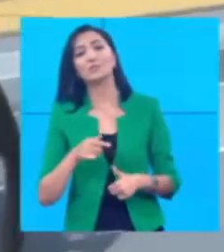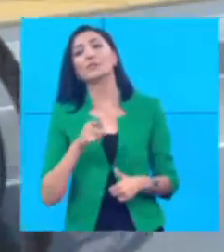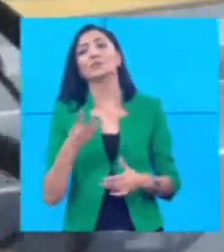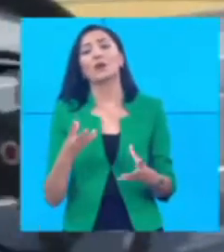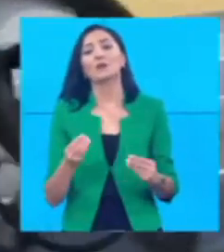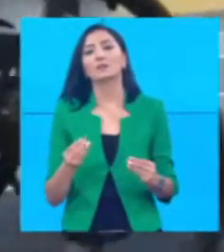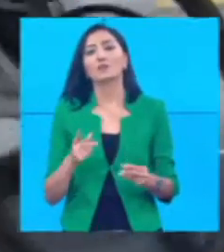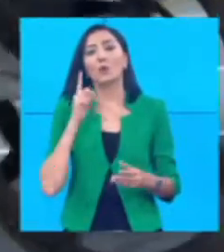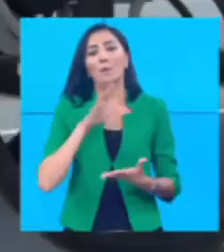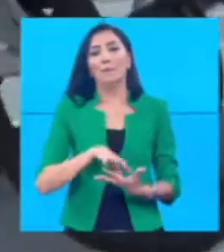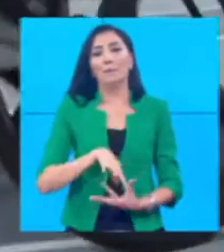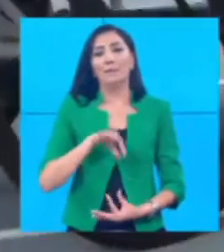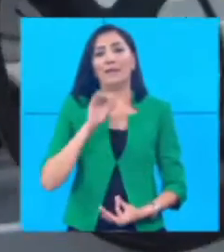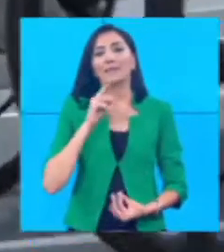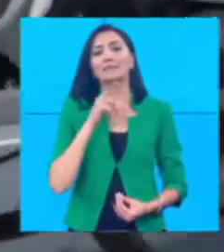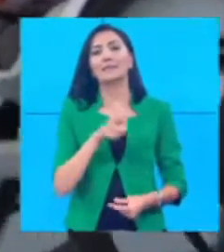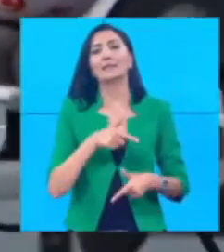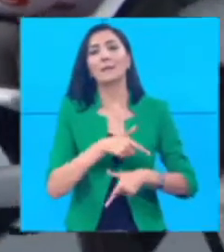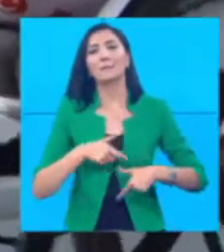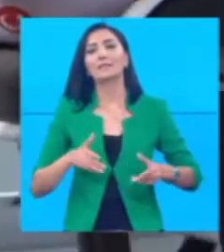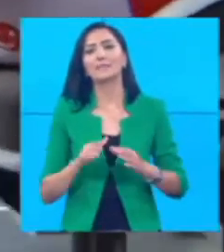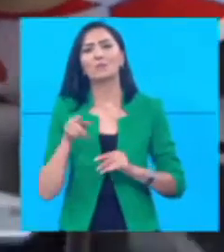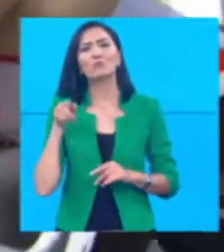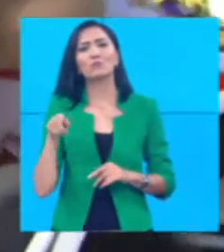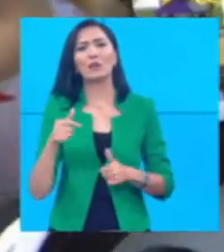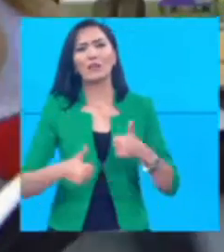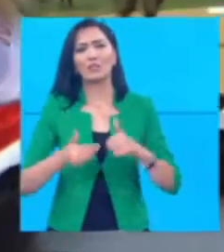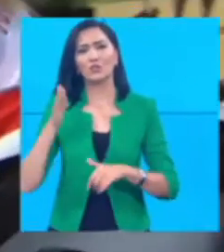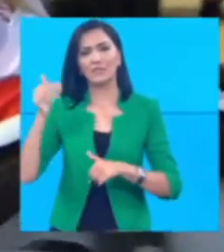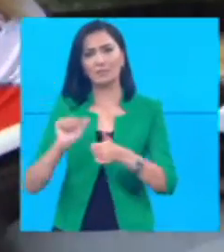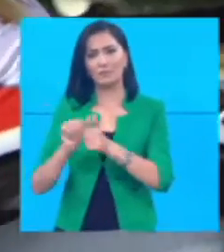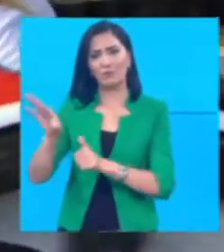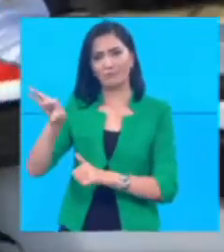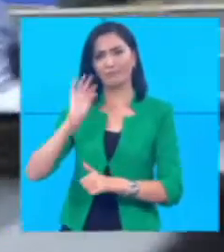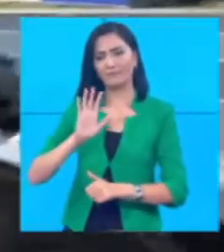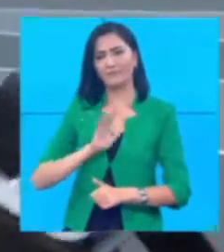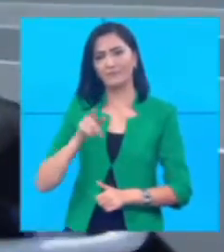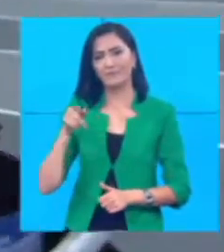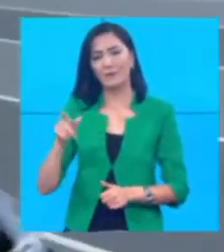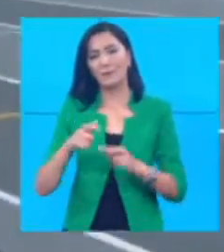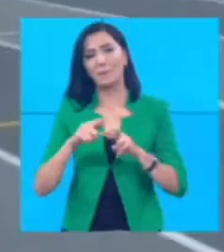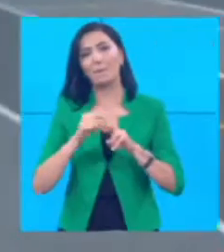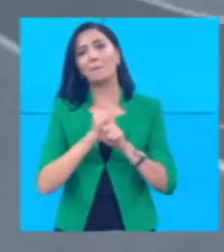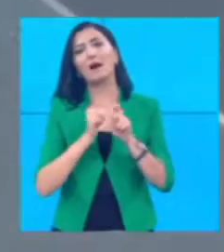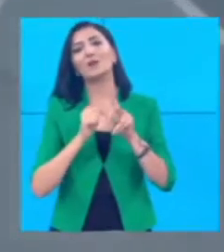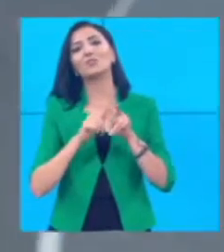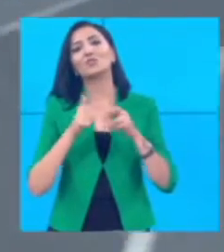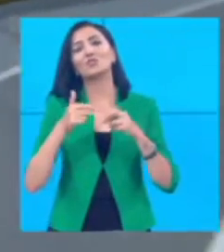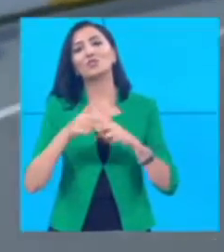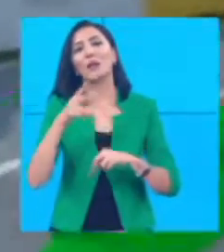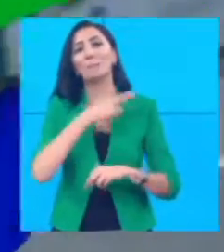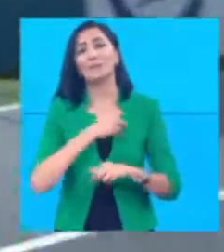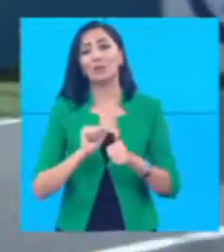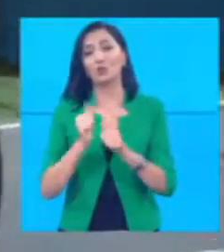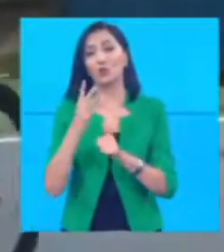Yarışları... Yarışlar çok yani. Bireysel. Peki sen bir takım hocası olarak bu tarz yarışlara gidip sporcu seçiyor musun? Gerçekten Bağcılar Belediyesi'nin